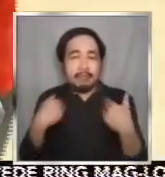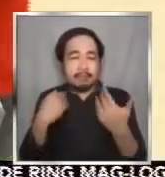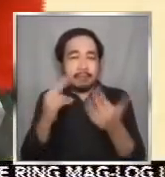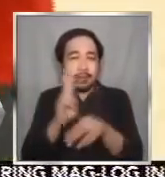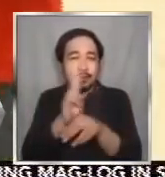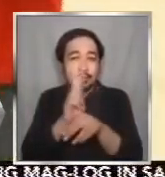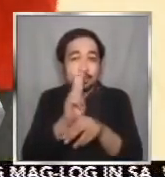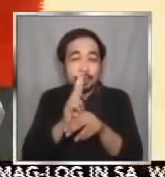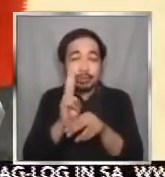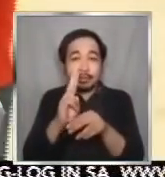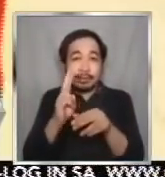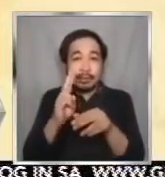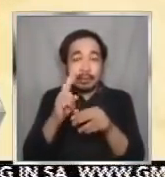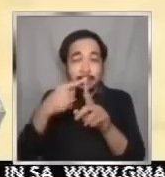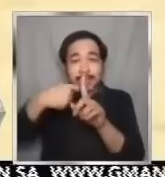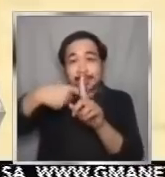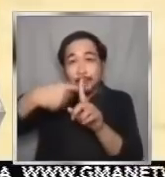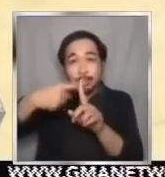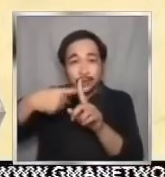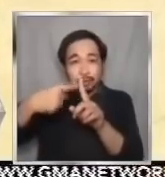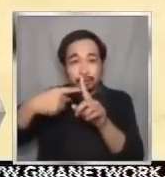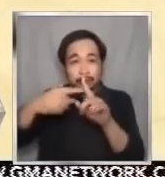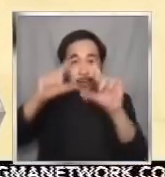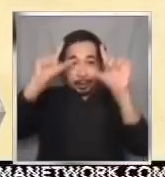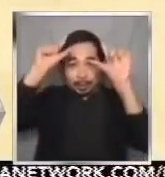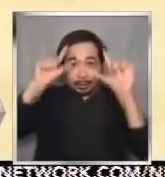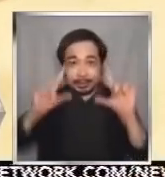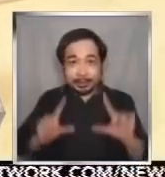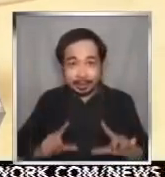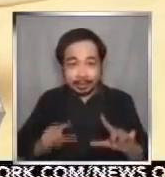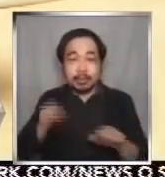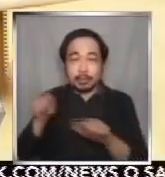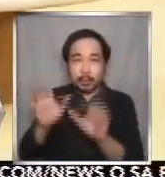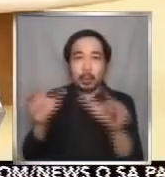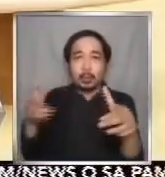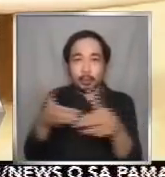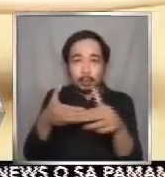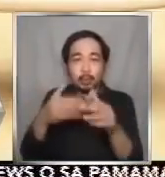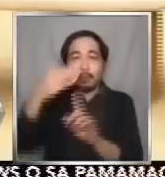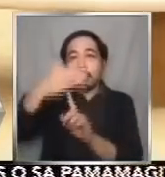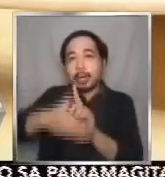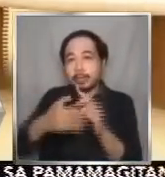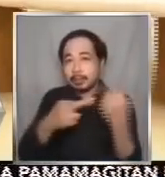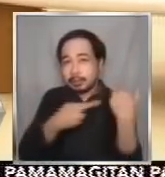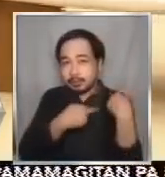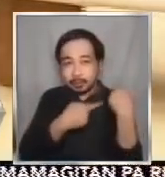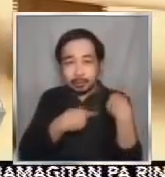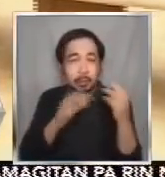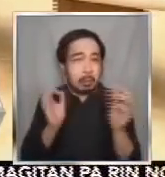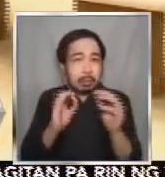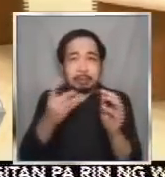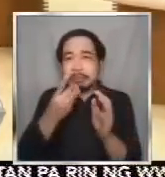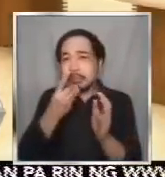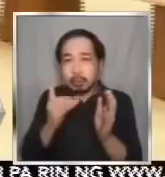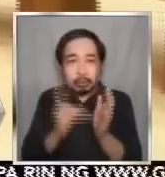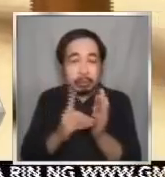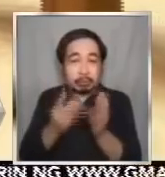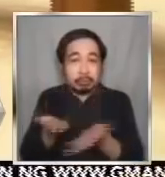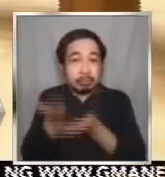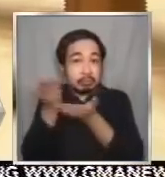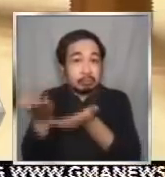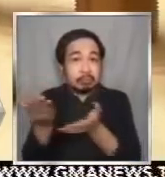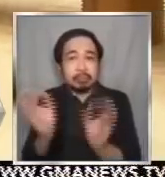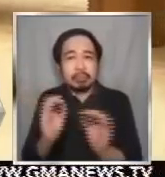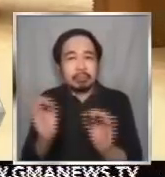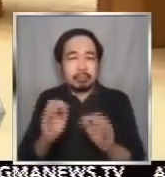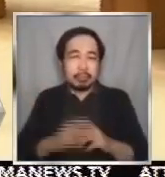na yon ay mga taga Bureau of Quarantine ang gumagawa. Wala nang hinanap na iba pang mga dokumento para bang ordinary day lang